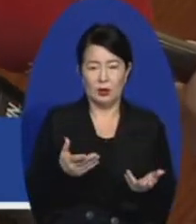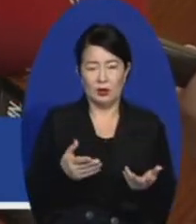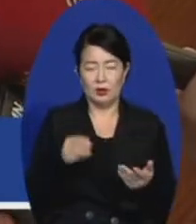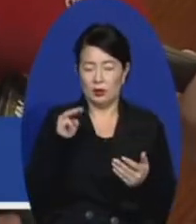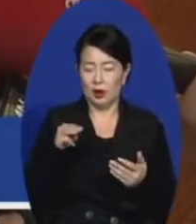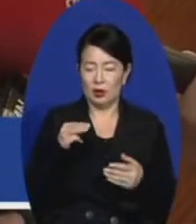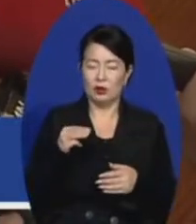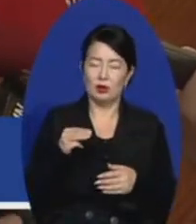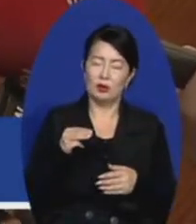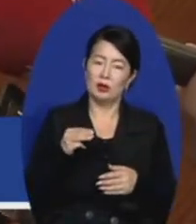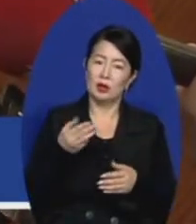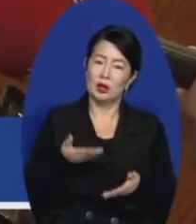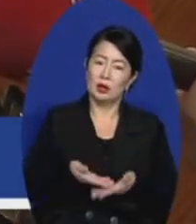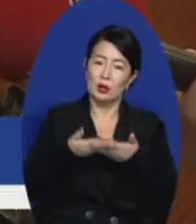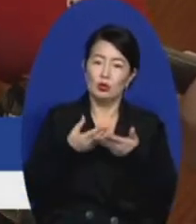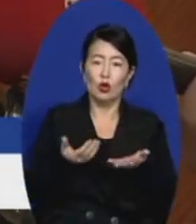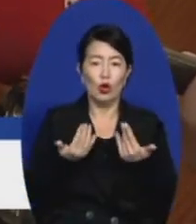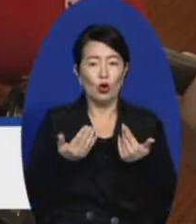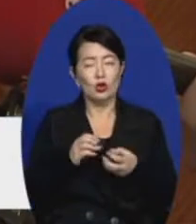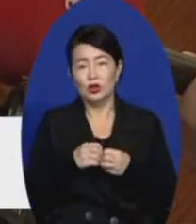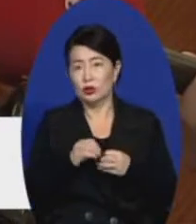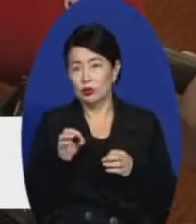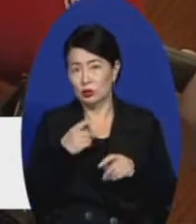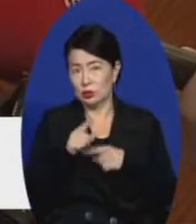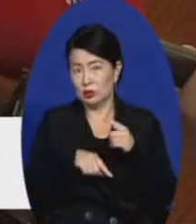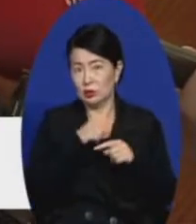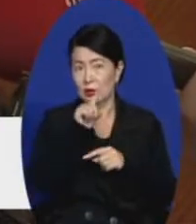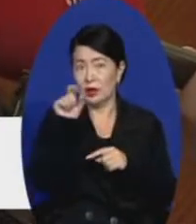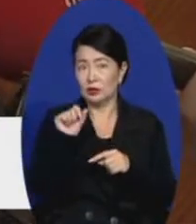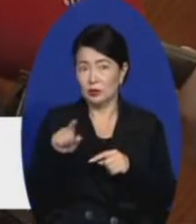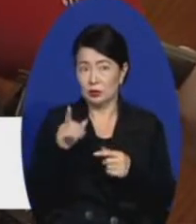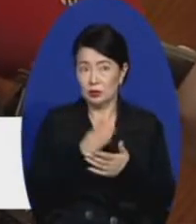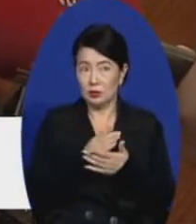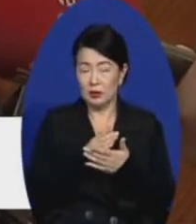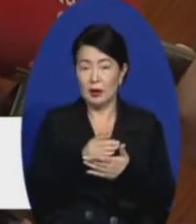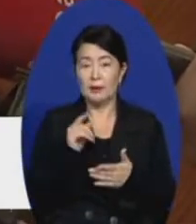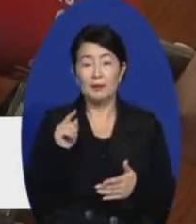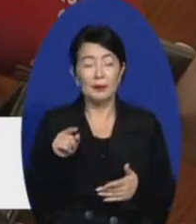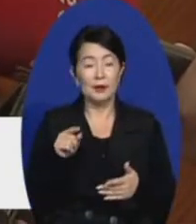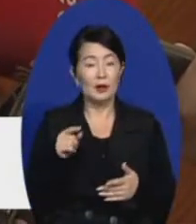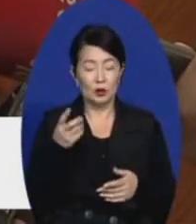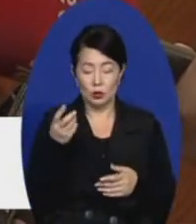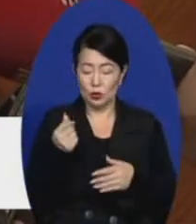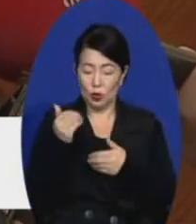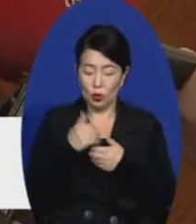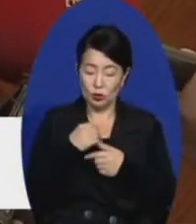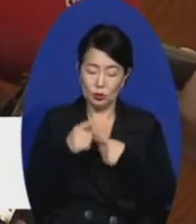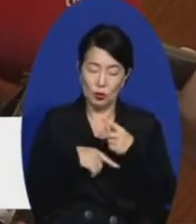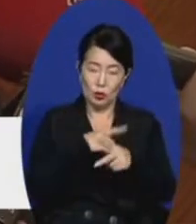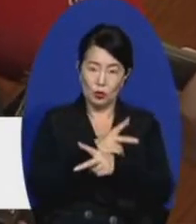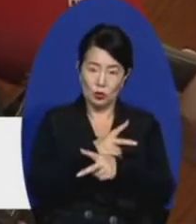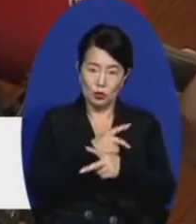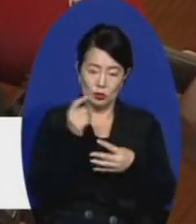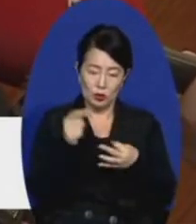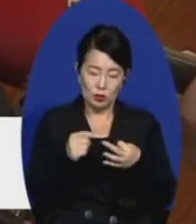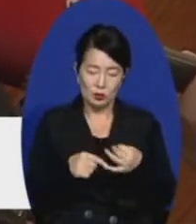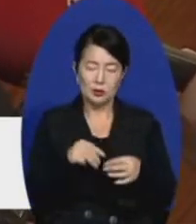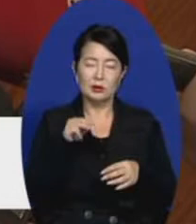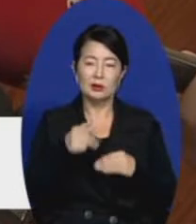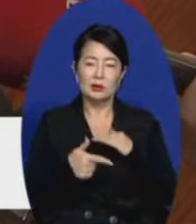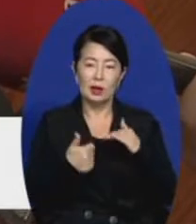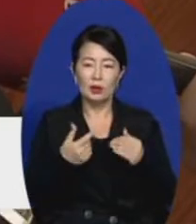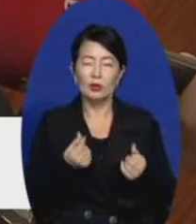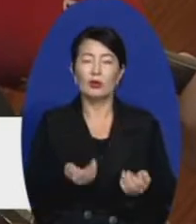одоо дэмжлэг хөнгөлтөөс хэрэгжихгүй байгаа асуудал байдаг. Тэгэхээр энэ дээр бол бас бид нар энэ хөрөнгө оруулалтын тухай хууль зааж байгаа татврын